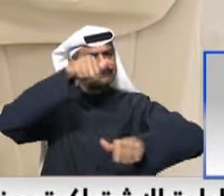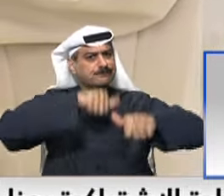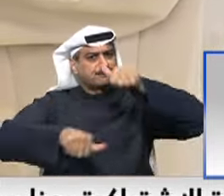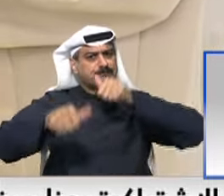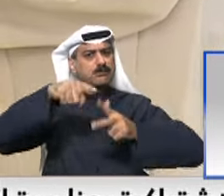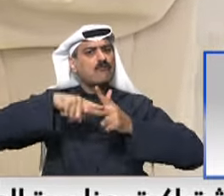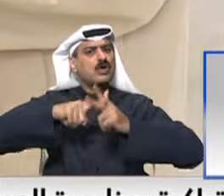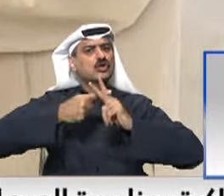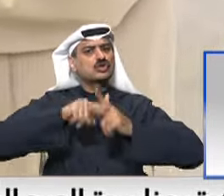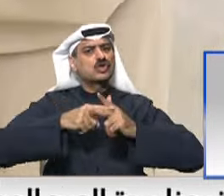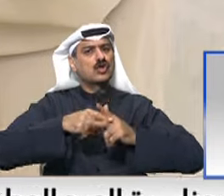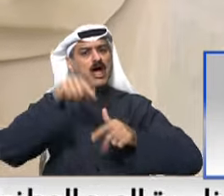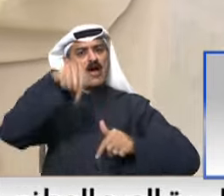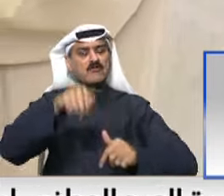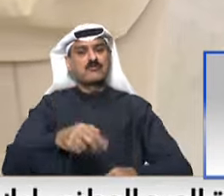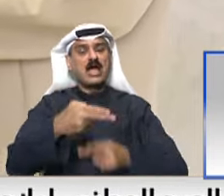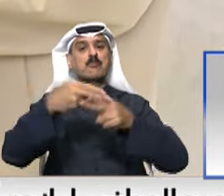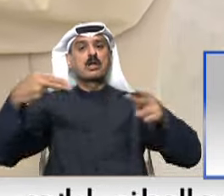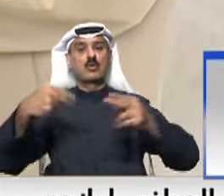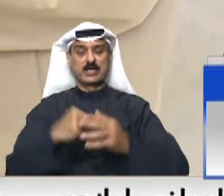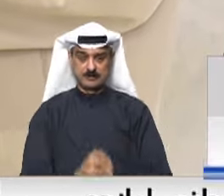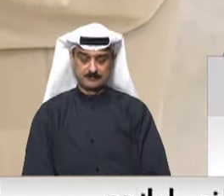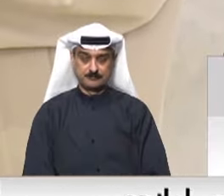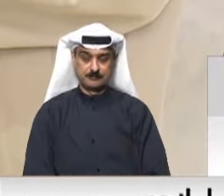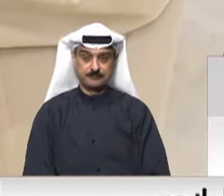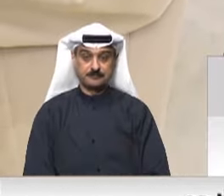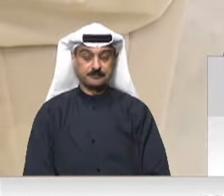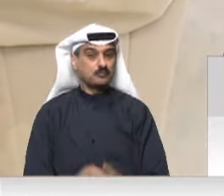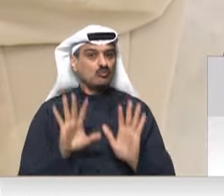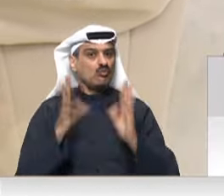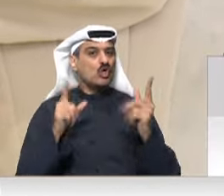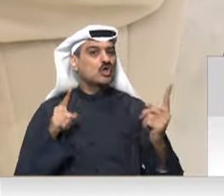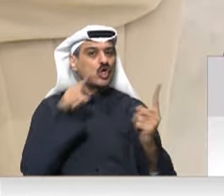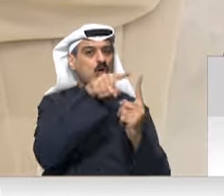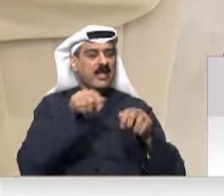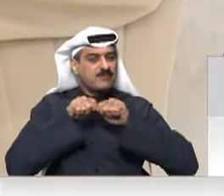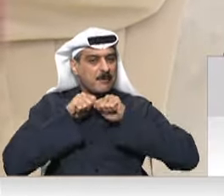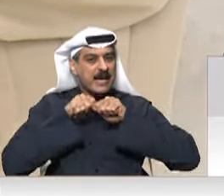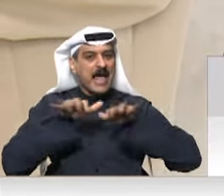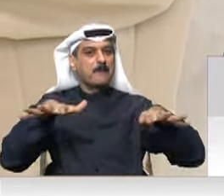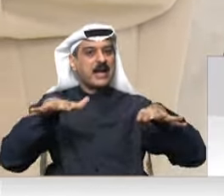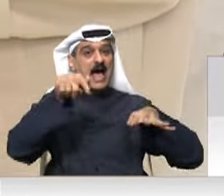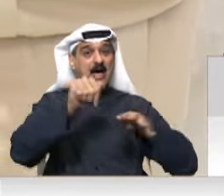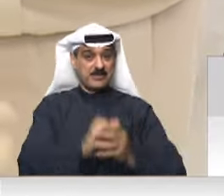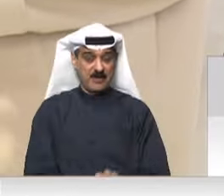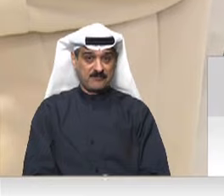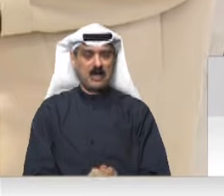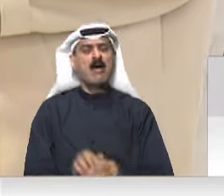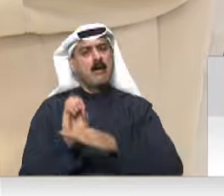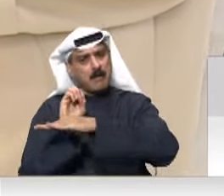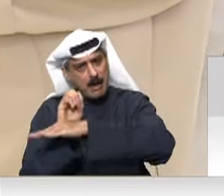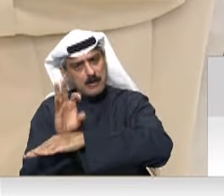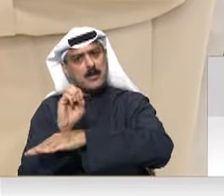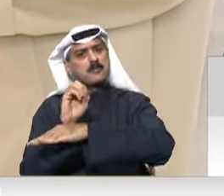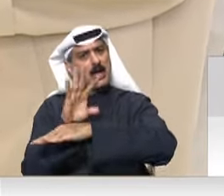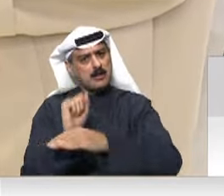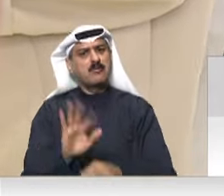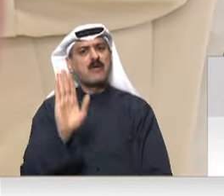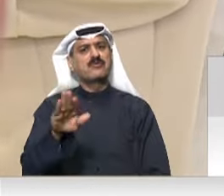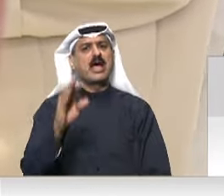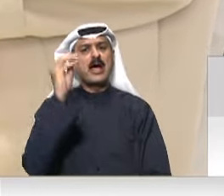للمواطنين والمقيمين على هذه الأرض الطيبة، وتهدف هذه الحملة في الترويج على